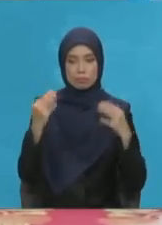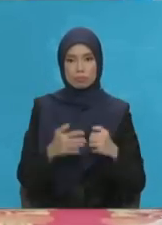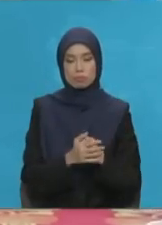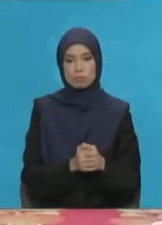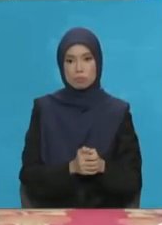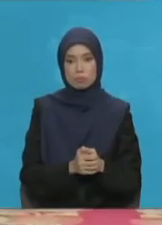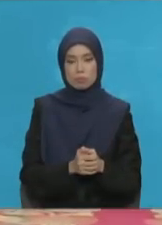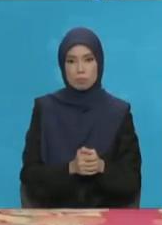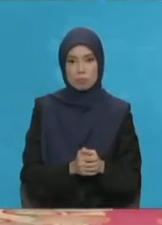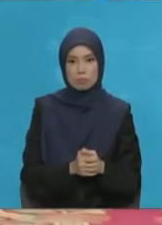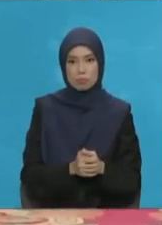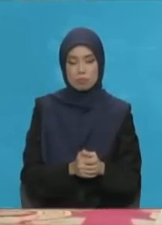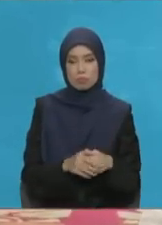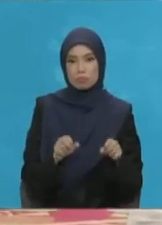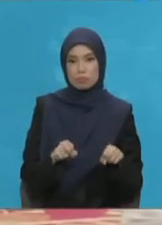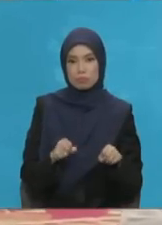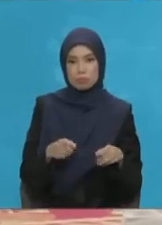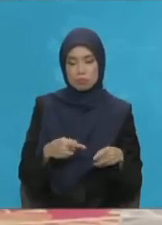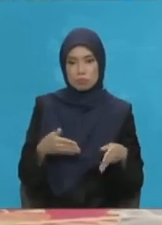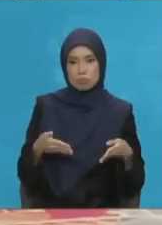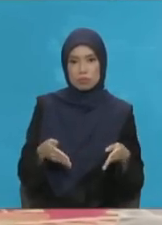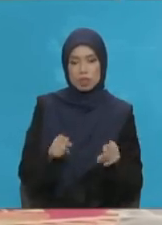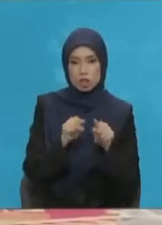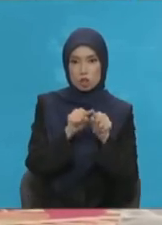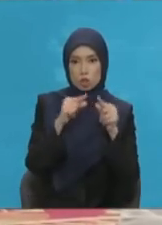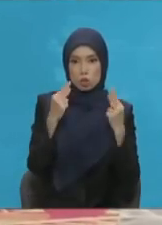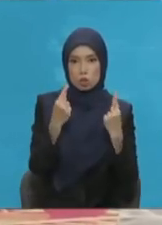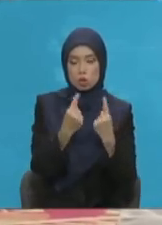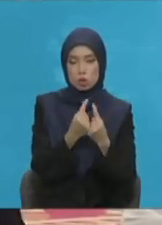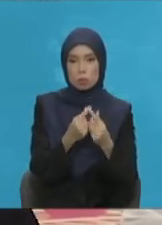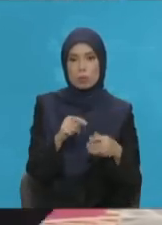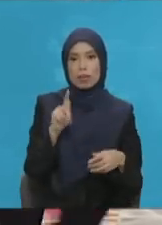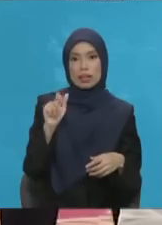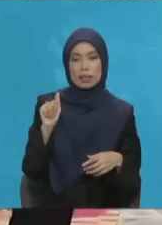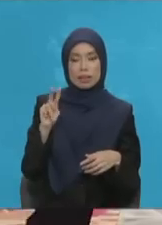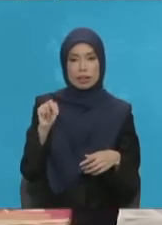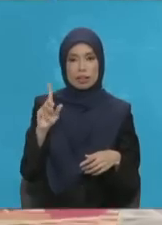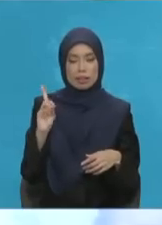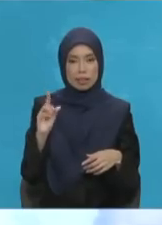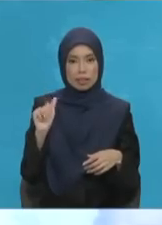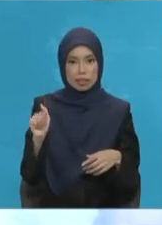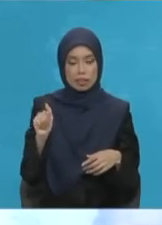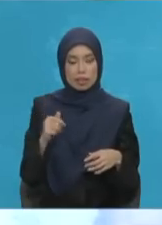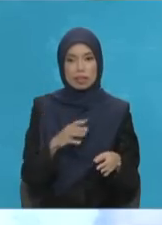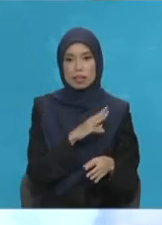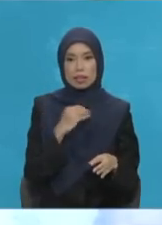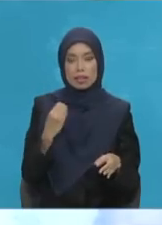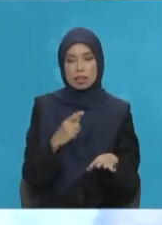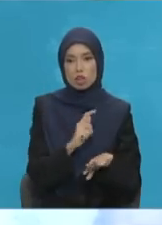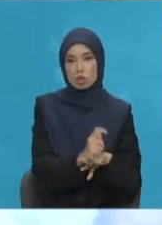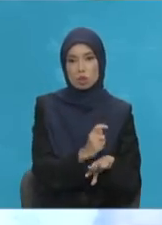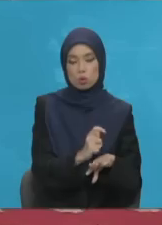sang Gamara di Raja untuk mengepalai rombongan menghantar tanda diraja dan pertunangan di Raja